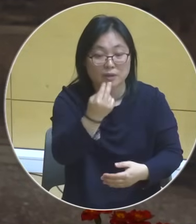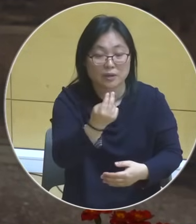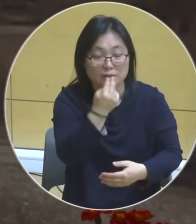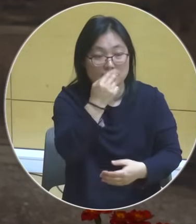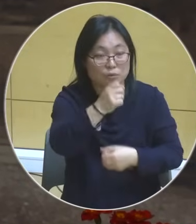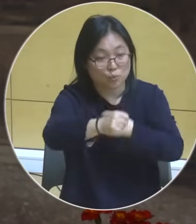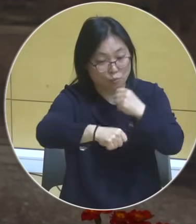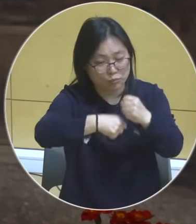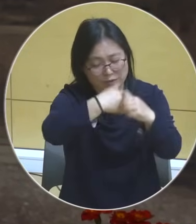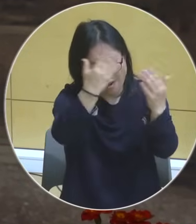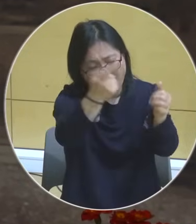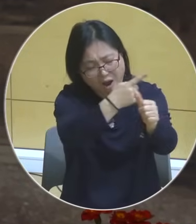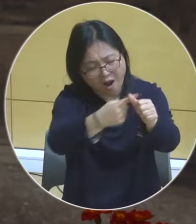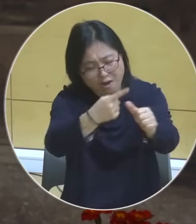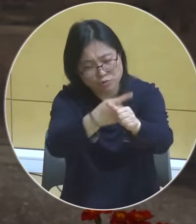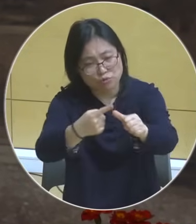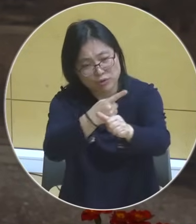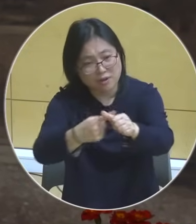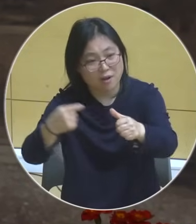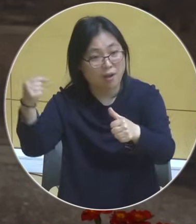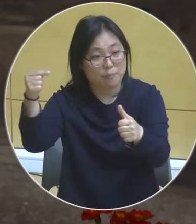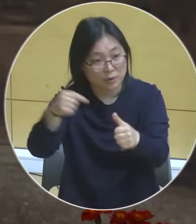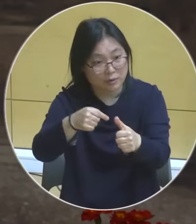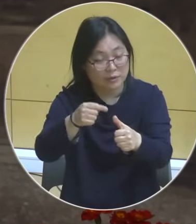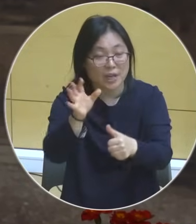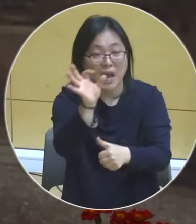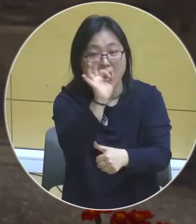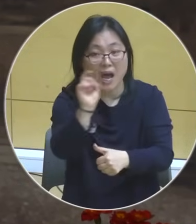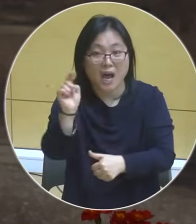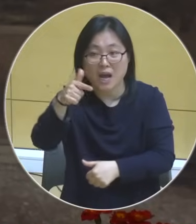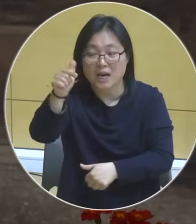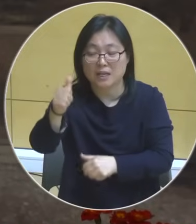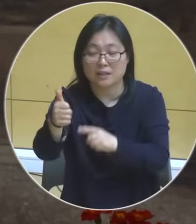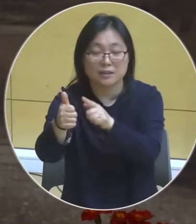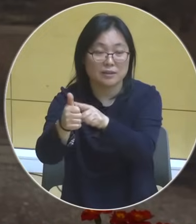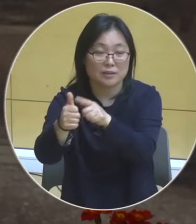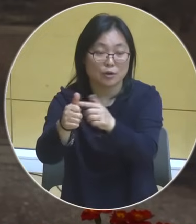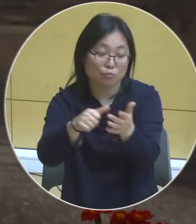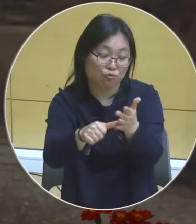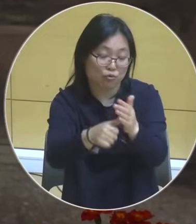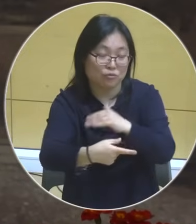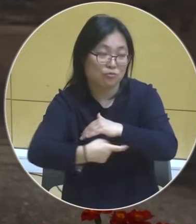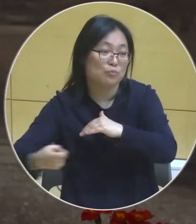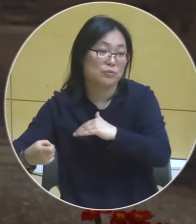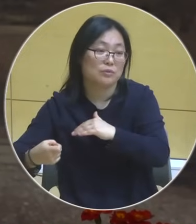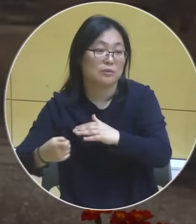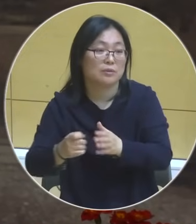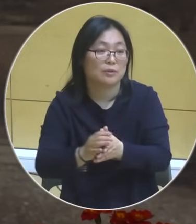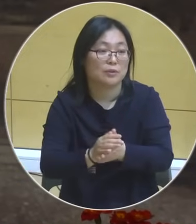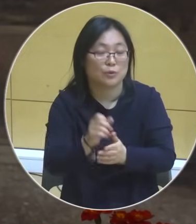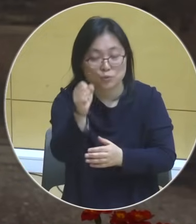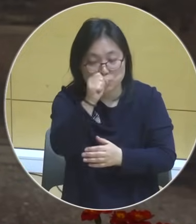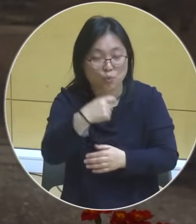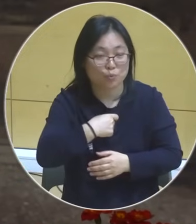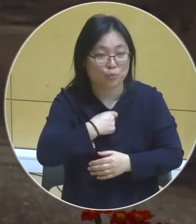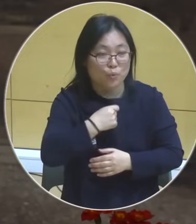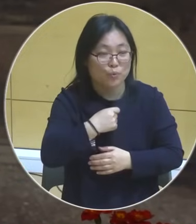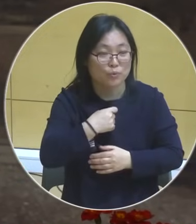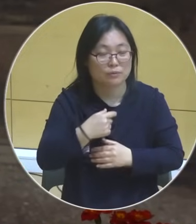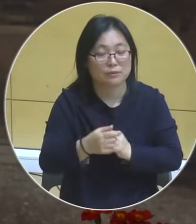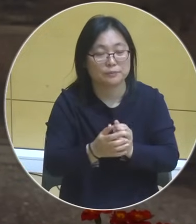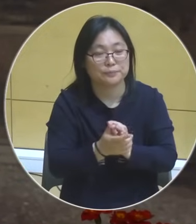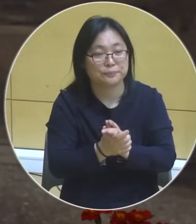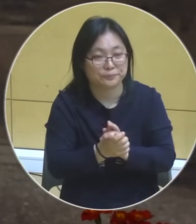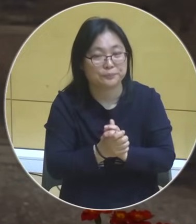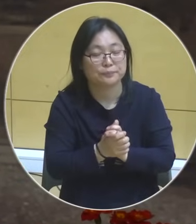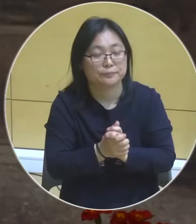죽여라고 하나님께서 명령하셨습니다. 그런데 이 아간이라는 사람은 물건을 훔쳤습니다. 좋은 외투 하나,